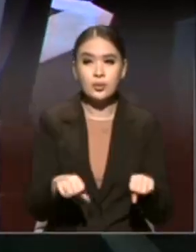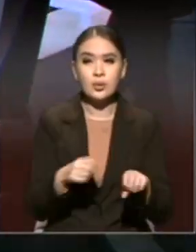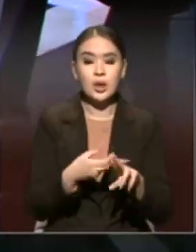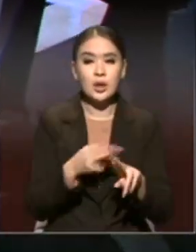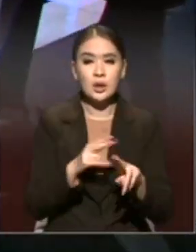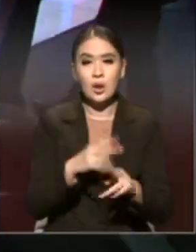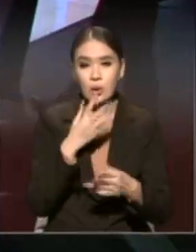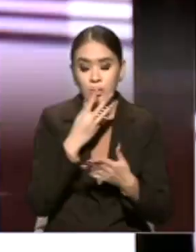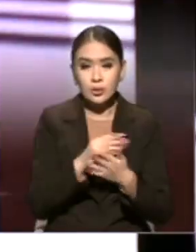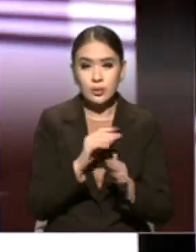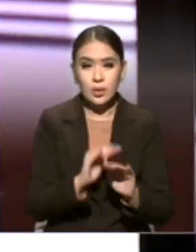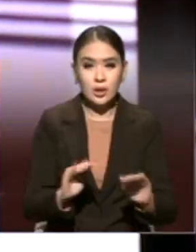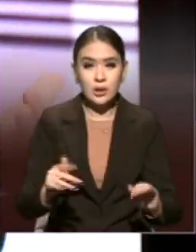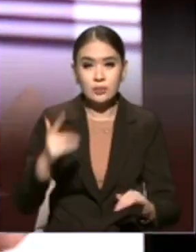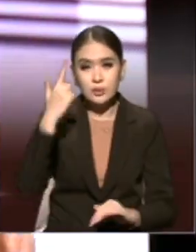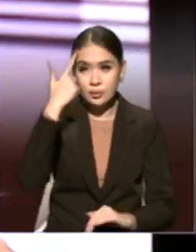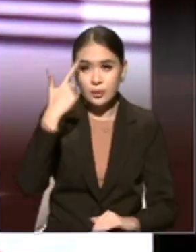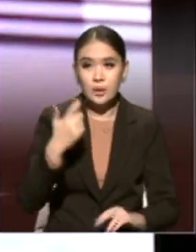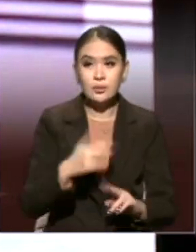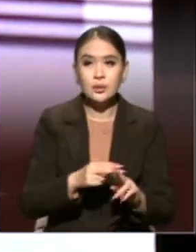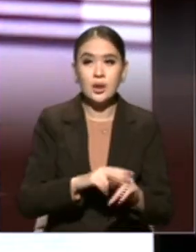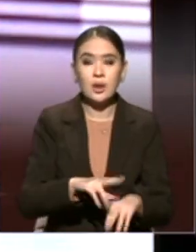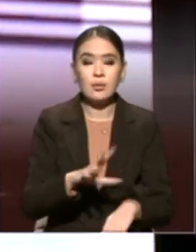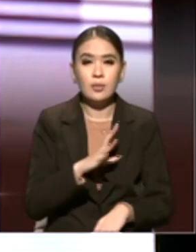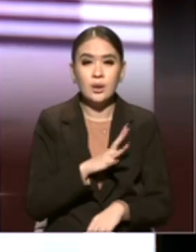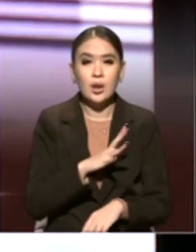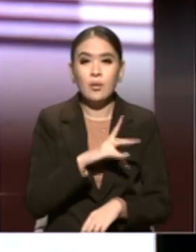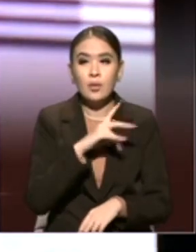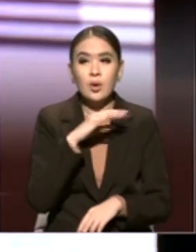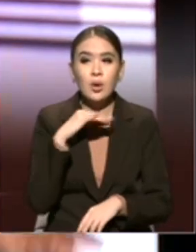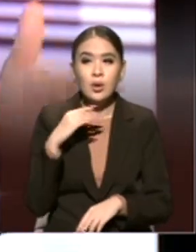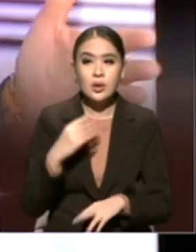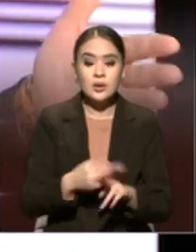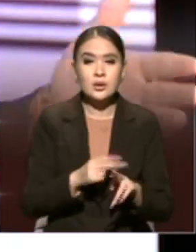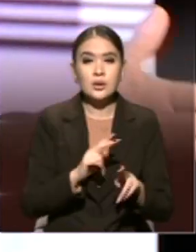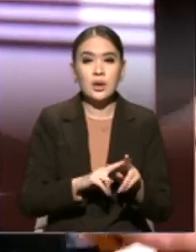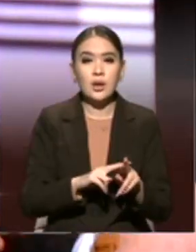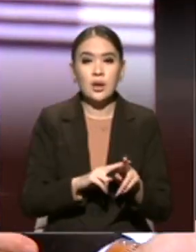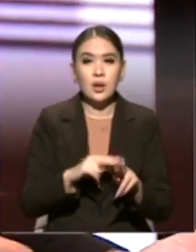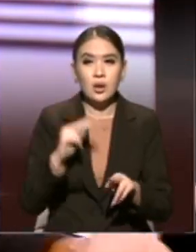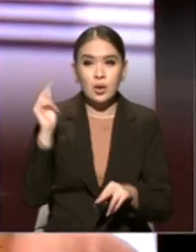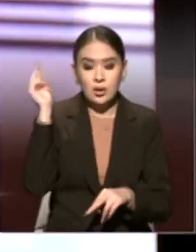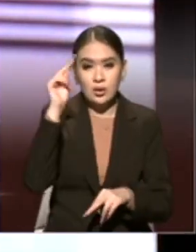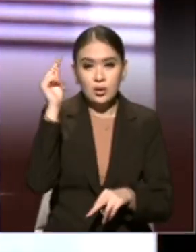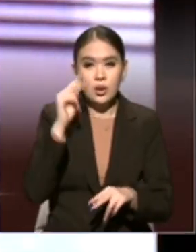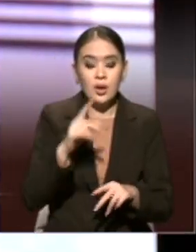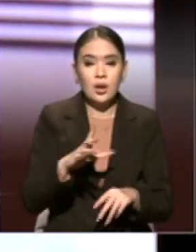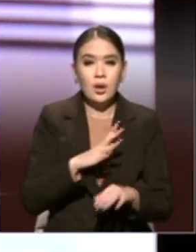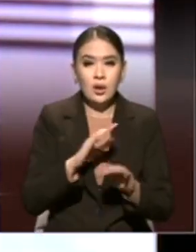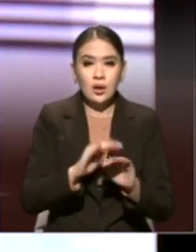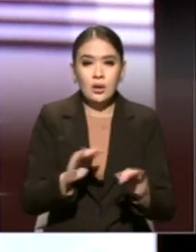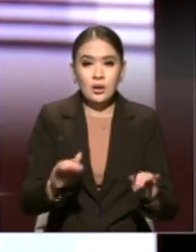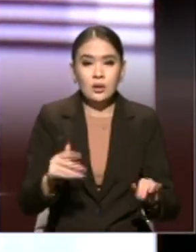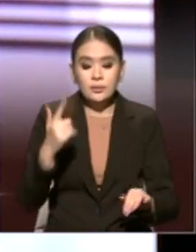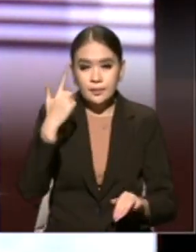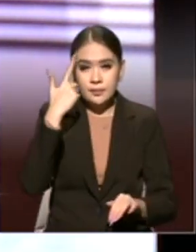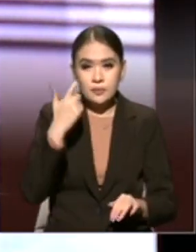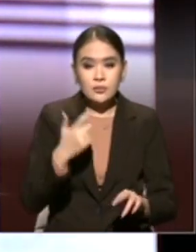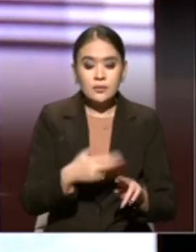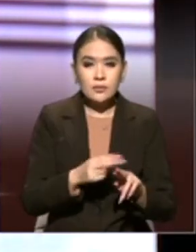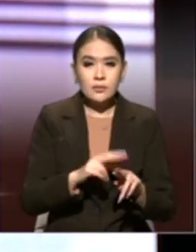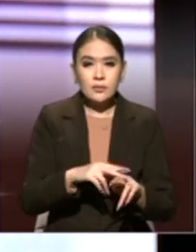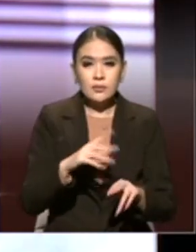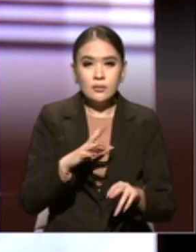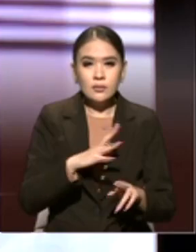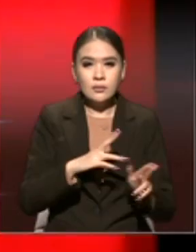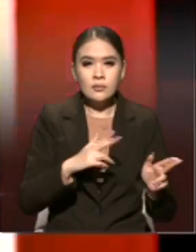өз балдарымызды білеміз, мен қарулы күштерінде көп жылдар қызмет істедім. Шығарыңыздар. Ағамның балдарын білем, ойпырмай, қарулы